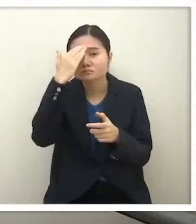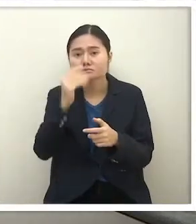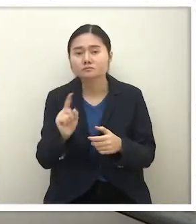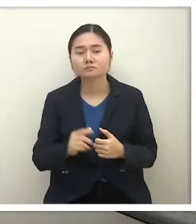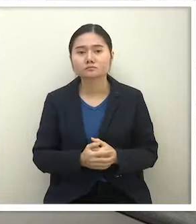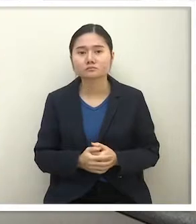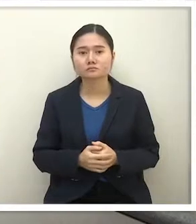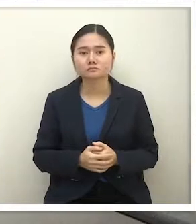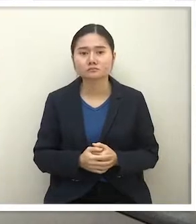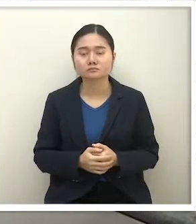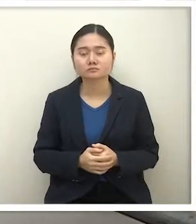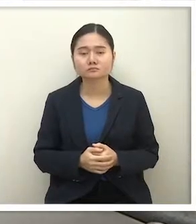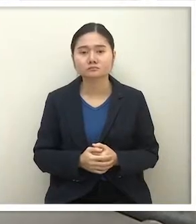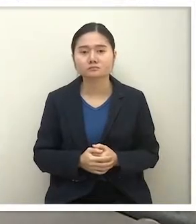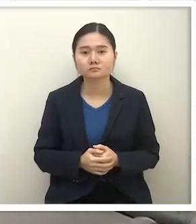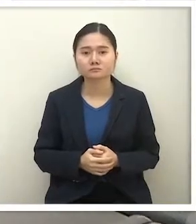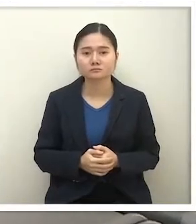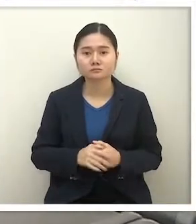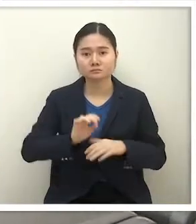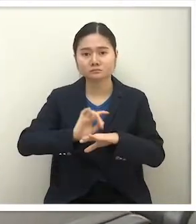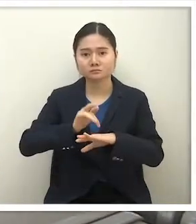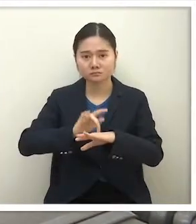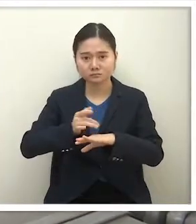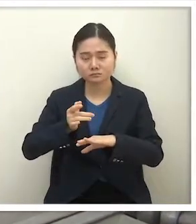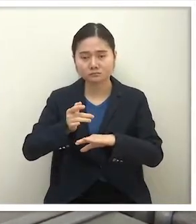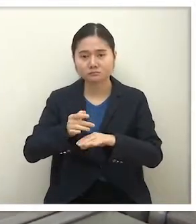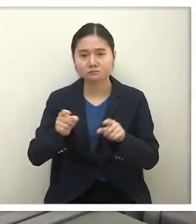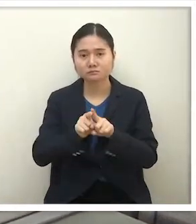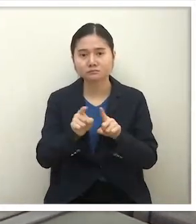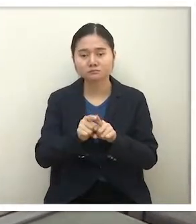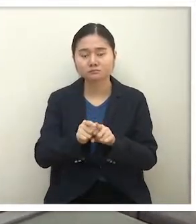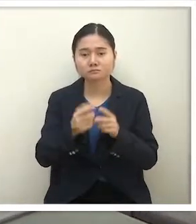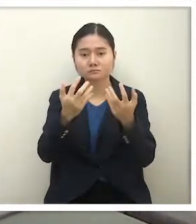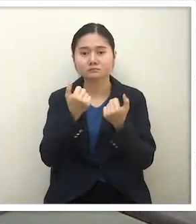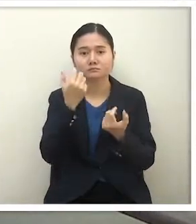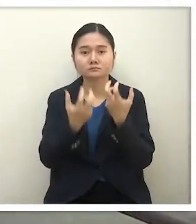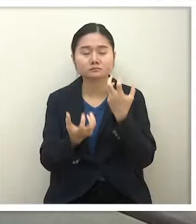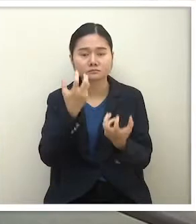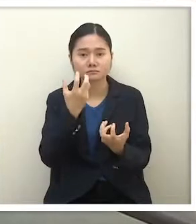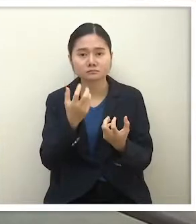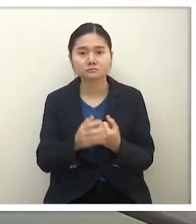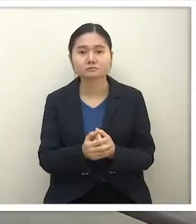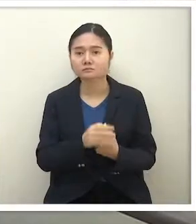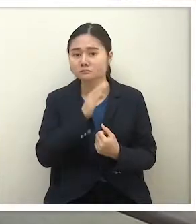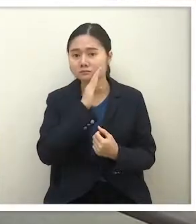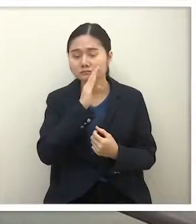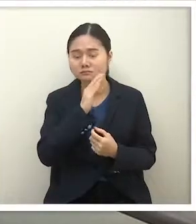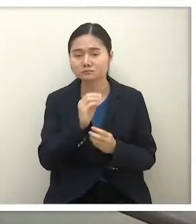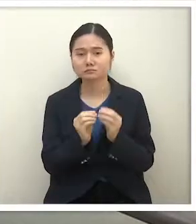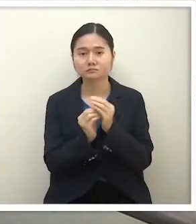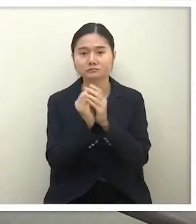าด้วยหลักของธรรมชาติก็คือมันต้องรับน้ำหนักใช่ไหมครับคือถ้าปลาย